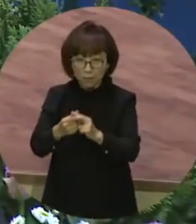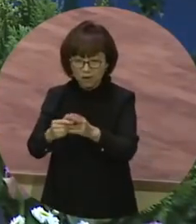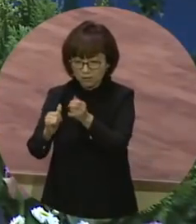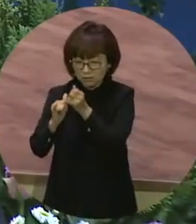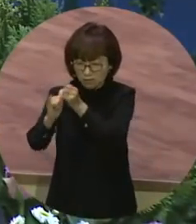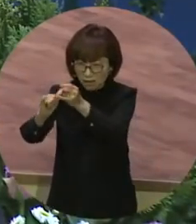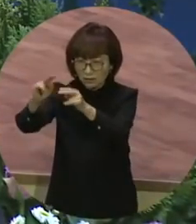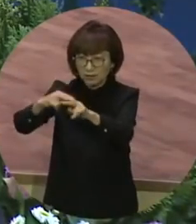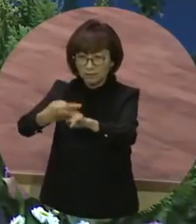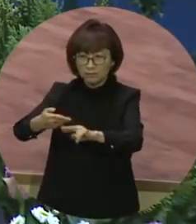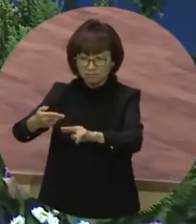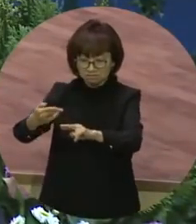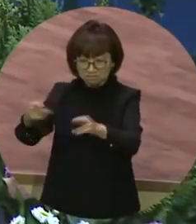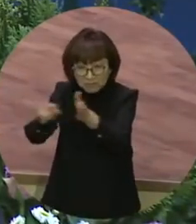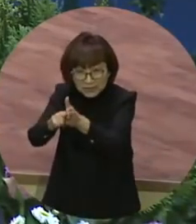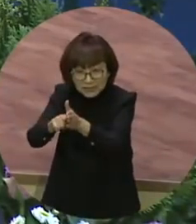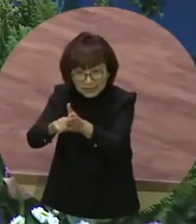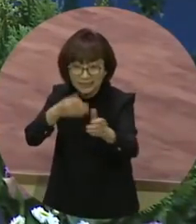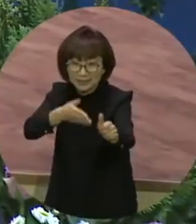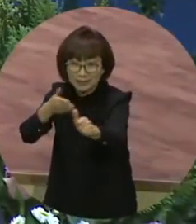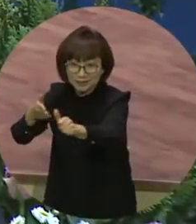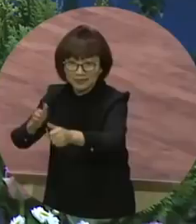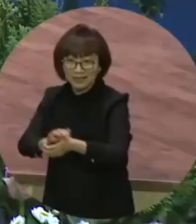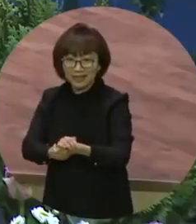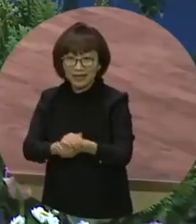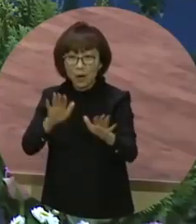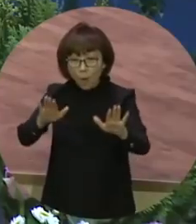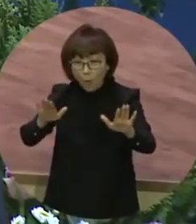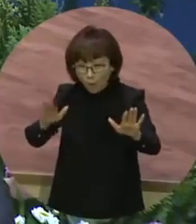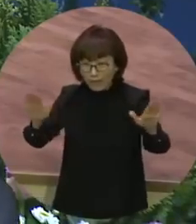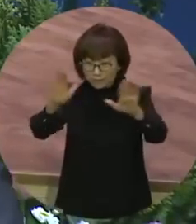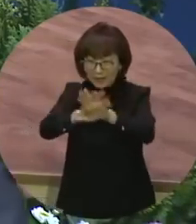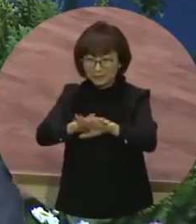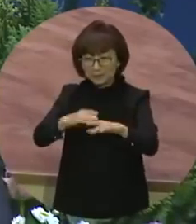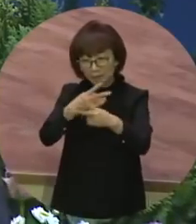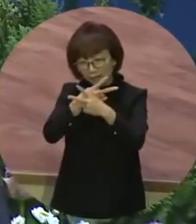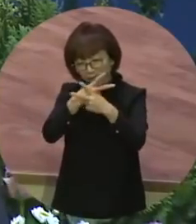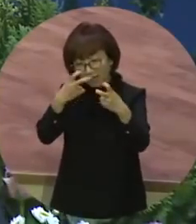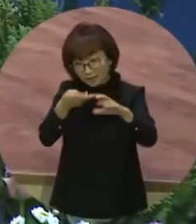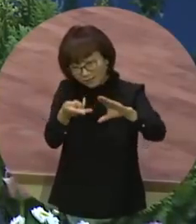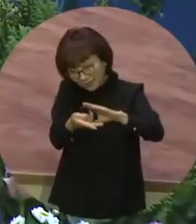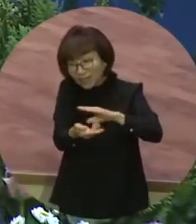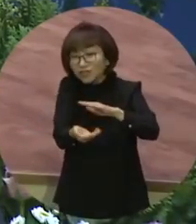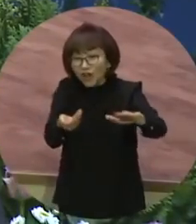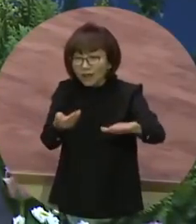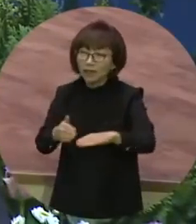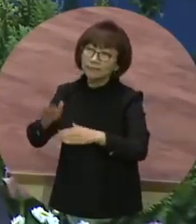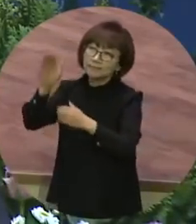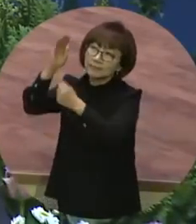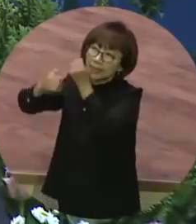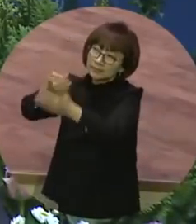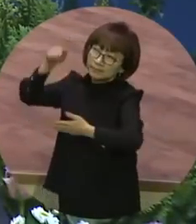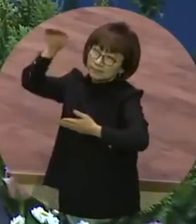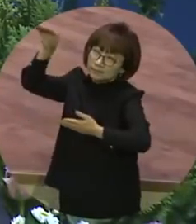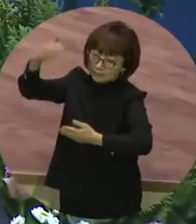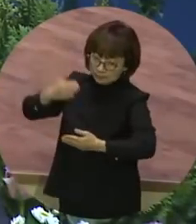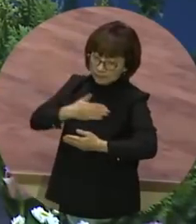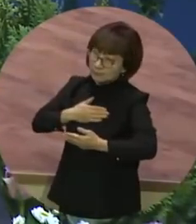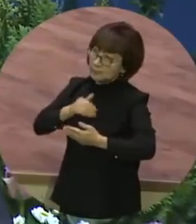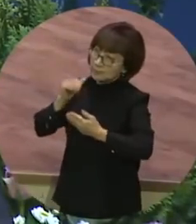붙잡으시기 바랍니다. 고백하세요. 오늘도 잠자기 전에 하나님이요, 하나님은 나의 방패시요, 나의